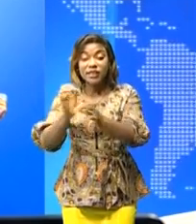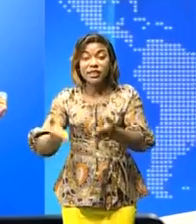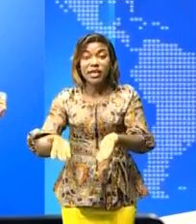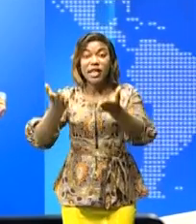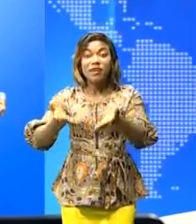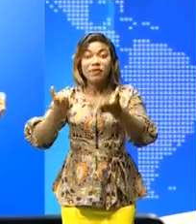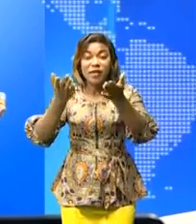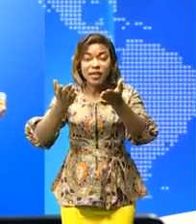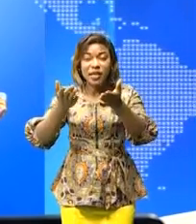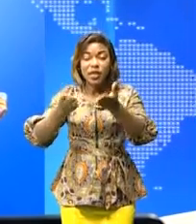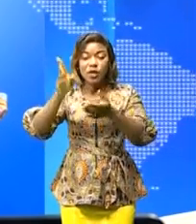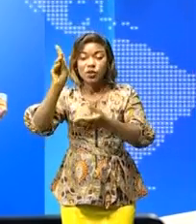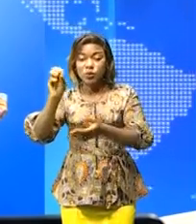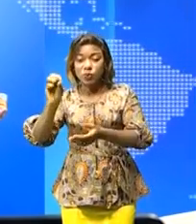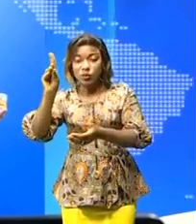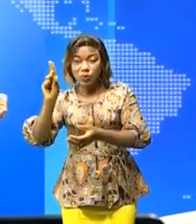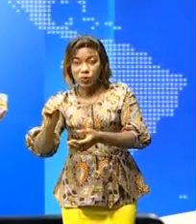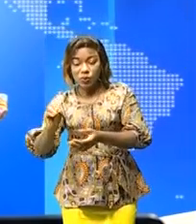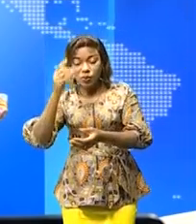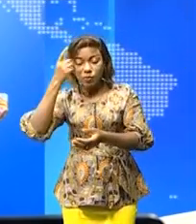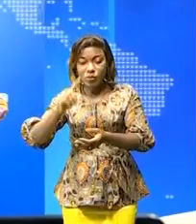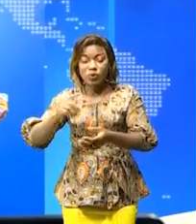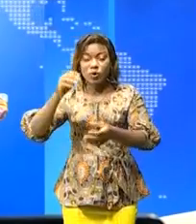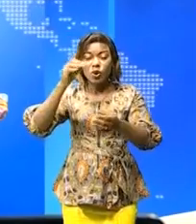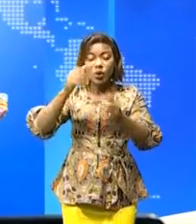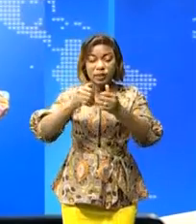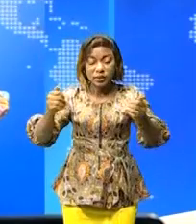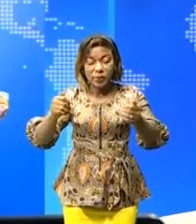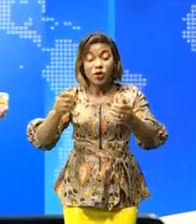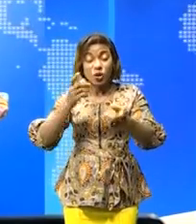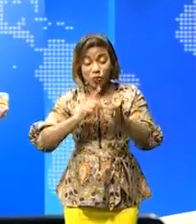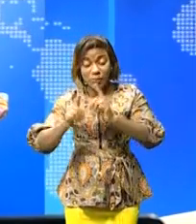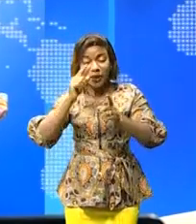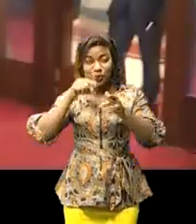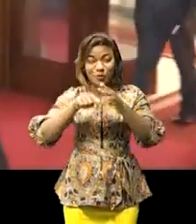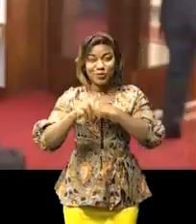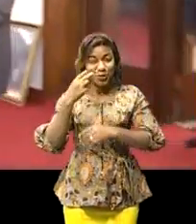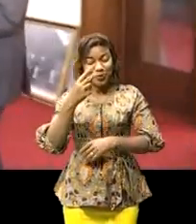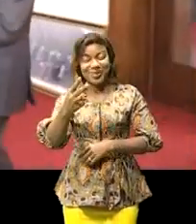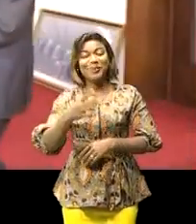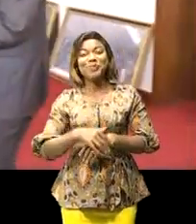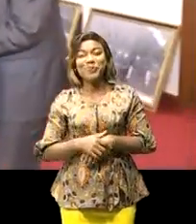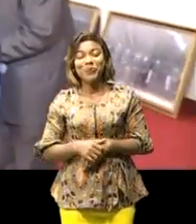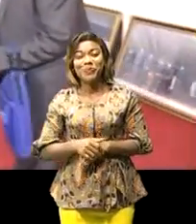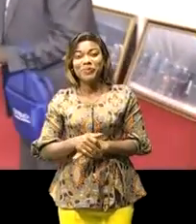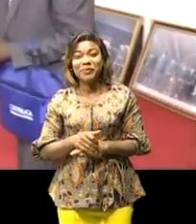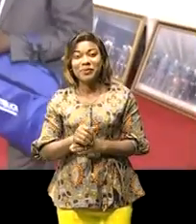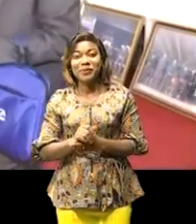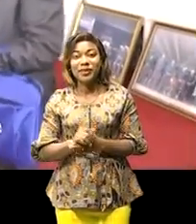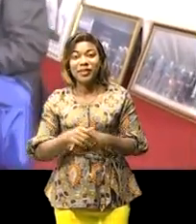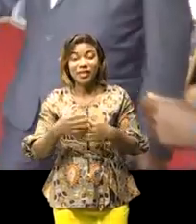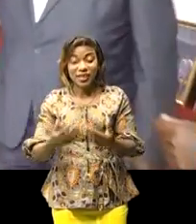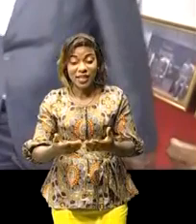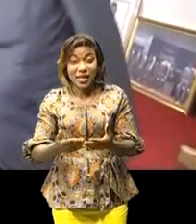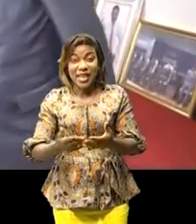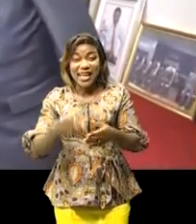prophète Dodo Kamba, pour un arbitrage. Sylvie Moembo pour le détail. Court vite, elles ont